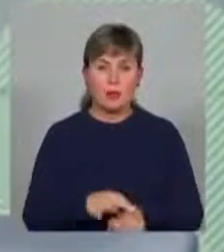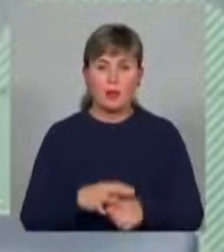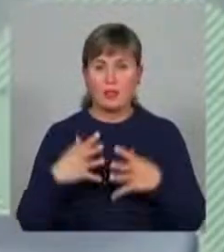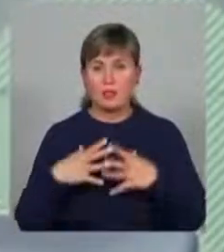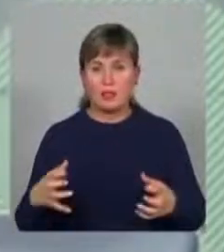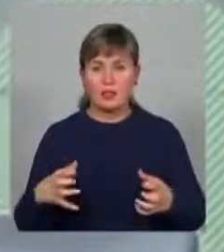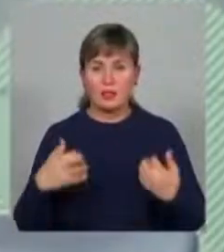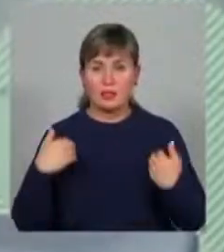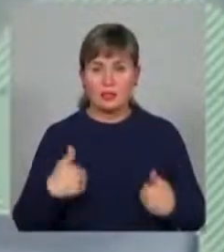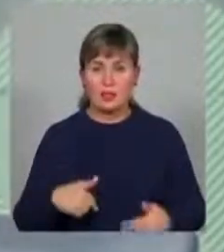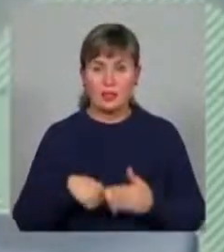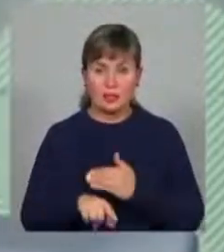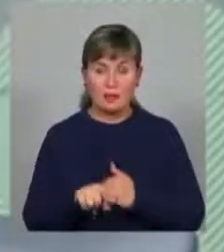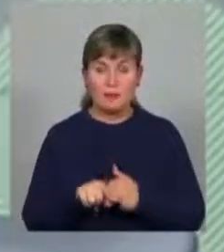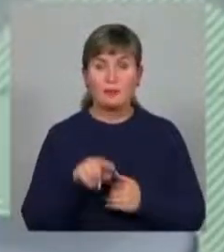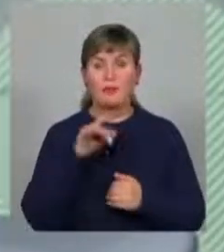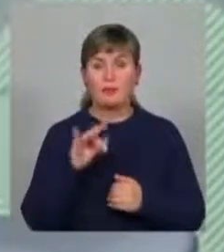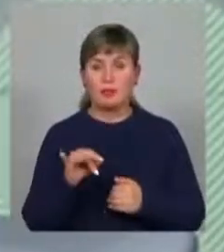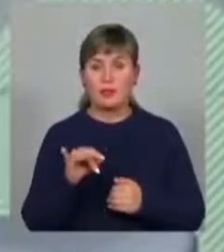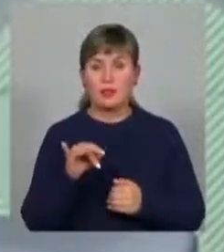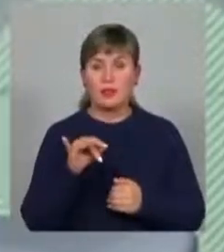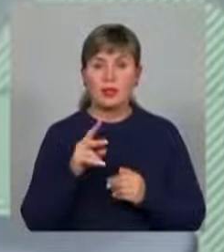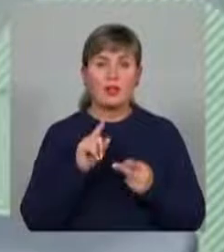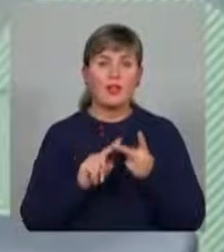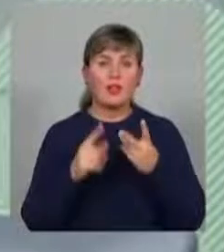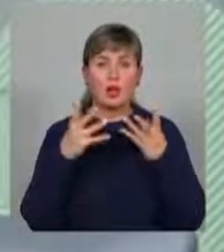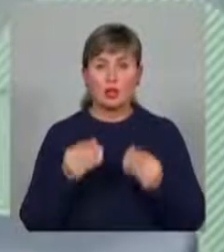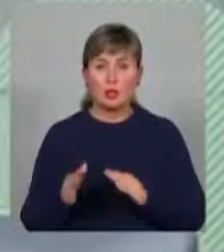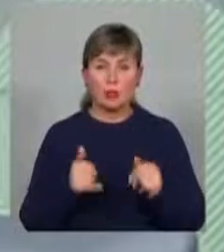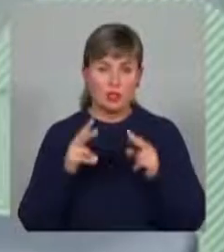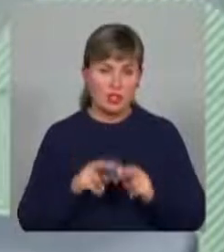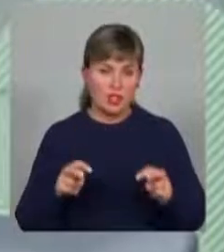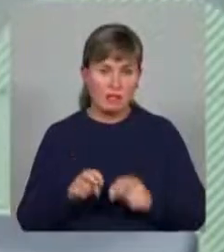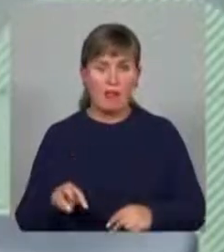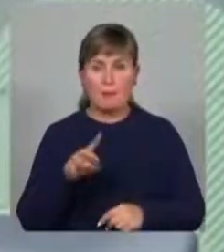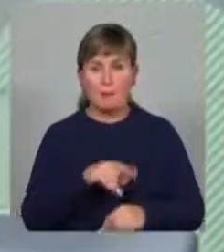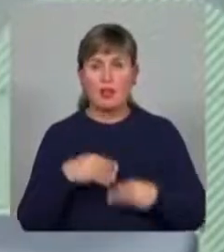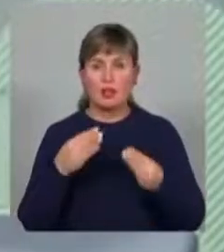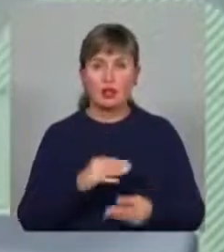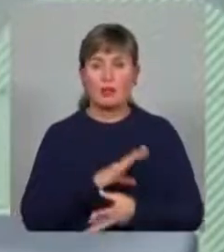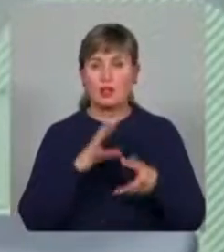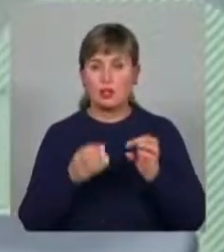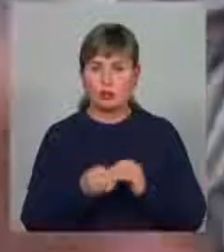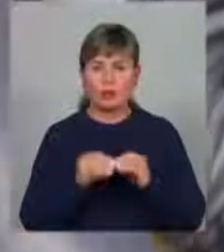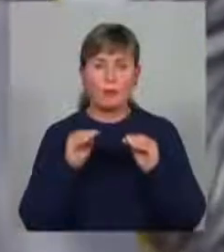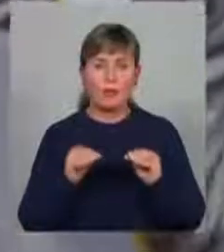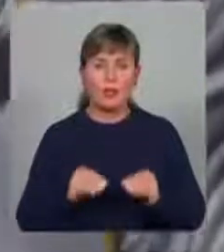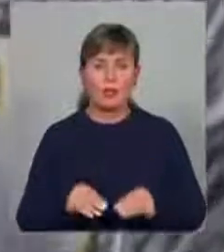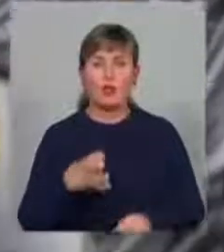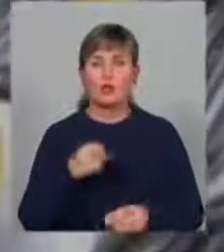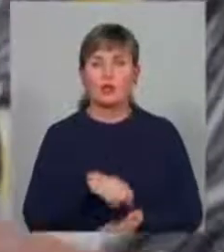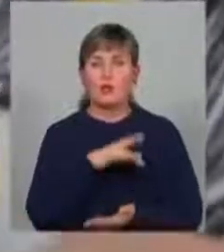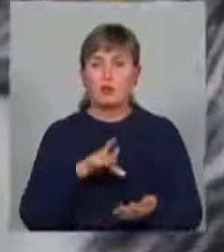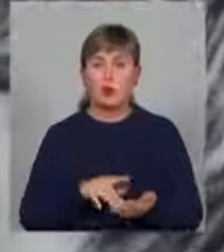тела с радиофармпрепаратом, и на второй день после исследования мы даем заключительный протокол. А еще в